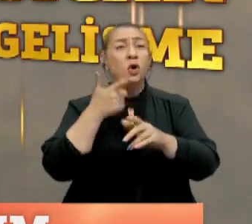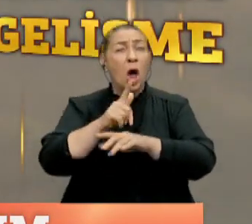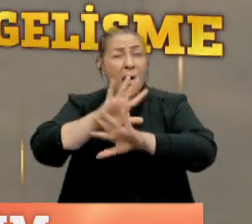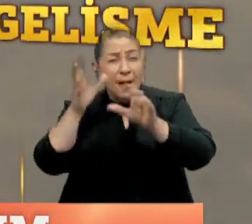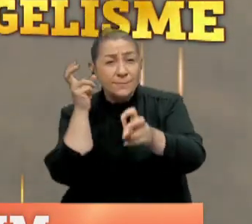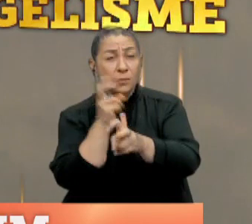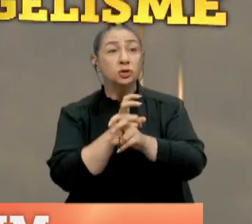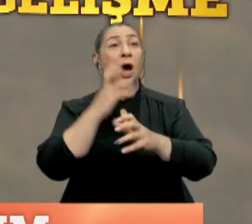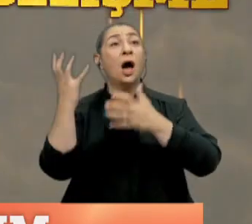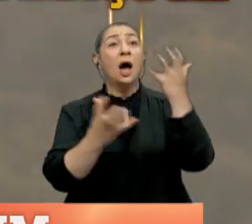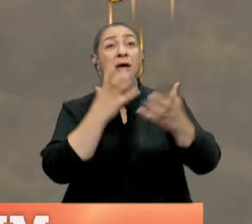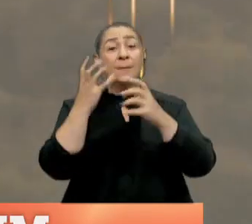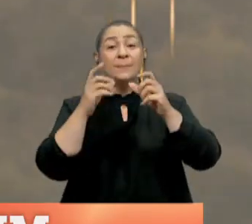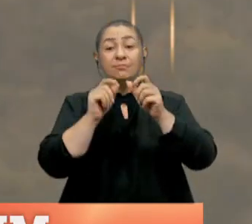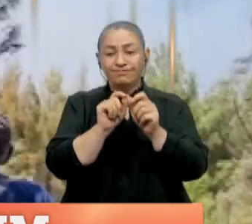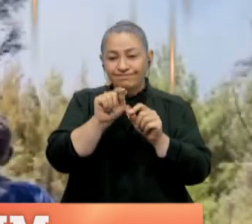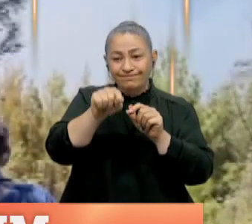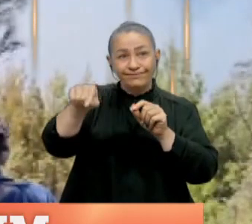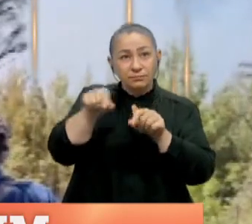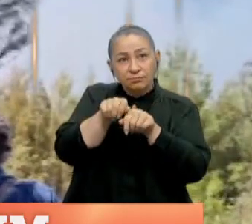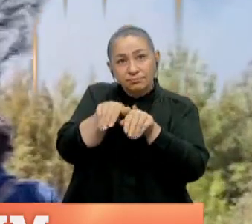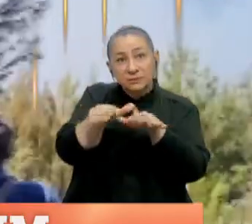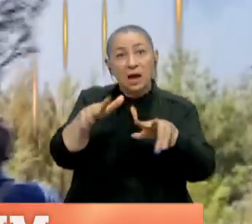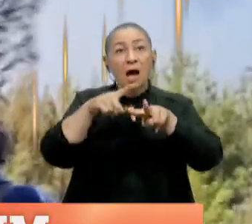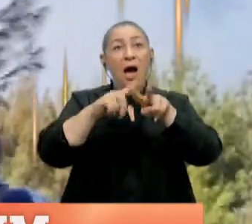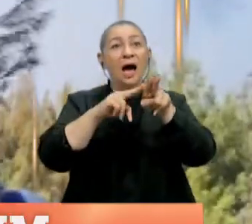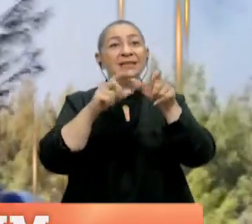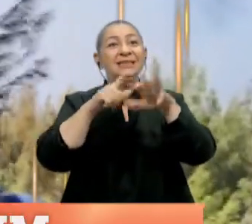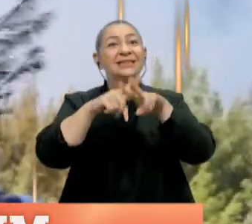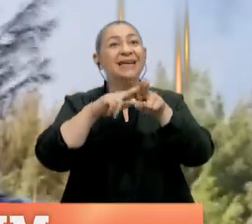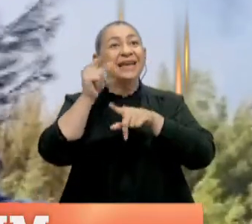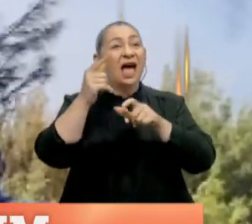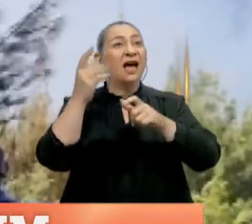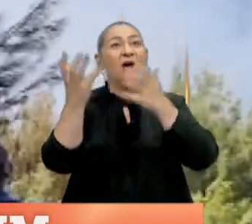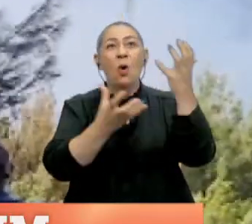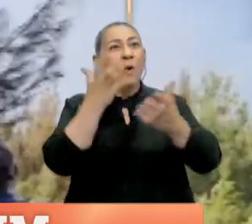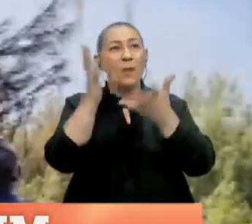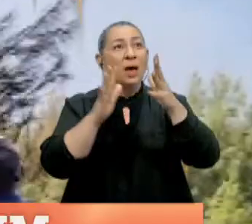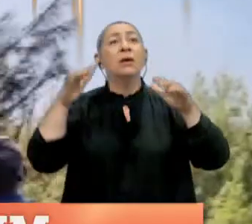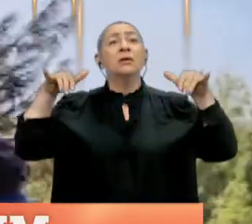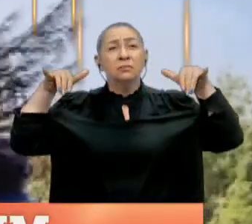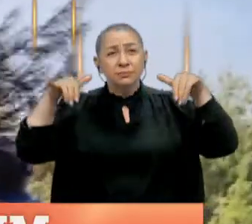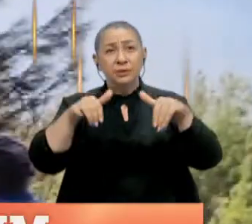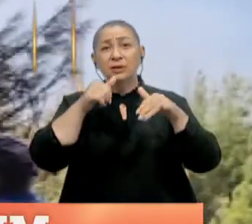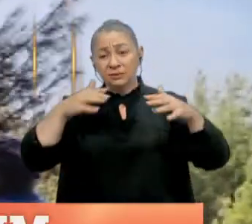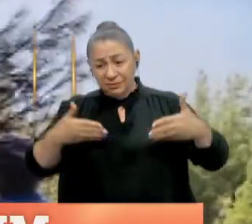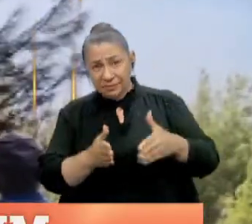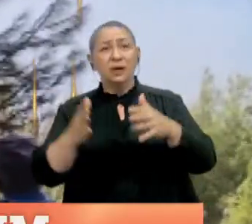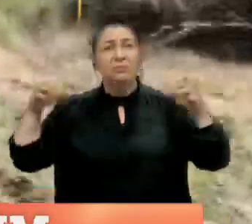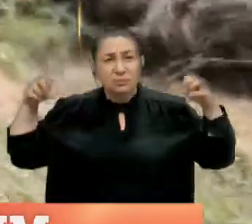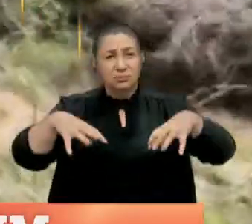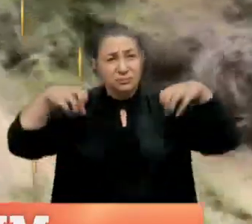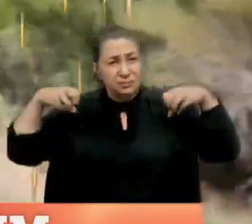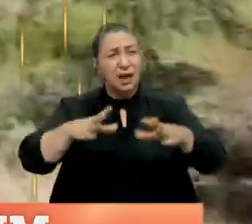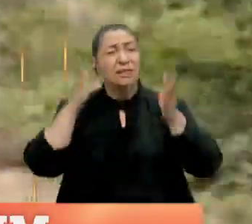boşaltıldı. Alevler Çardak Beydiğin arasına yayıldı. Akseki ilçesindeki orman yangınına havadan ve karadan müdahale ise devam